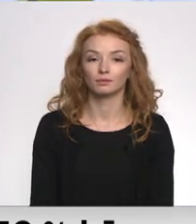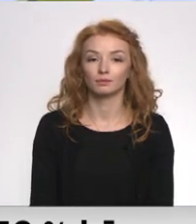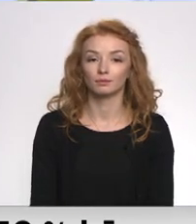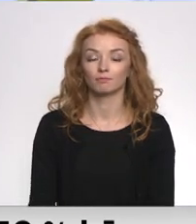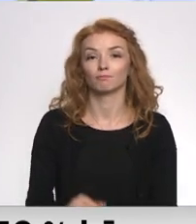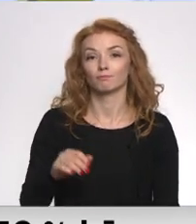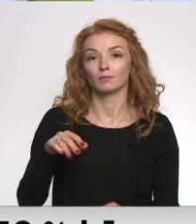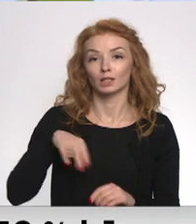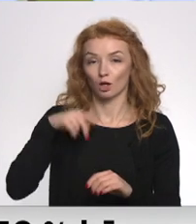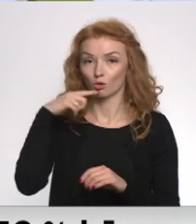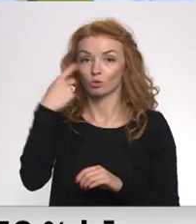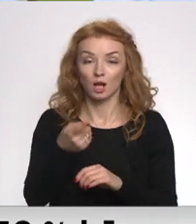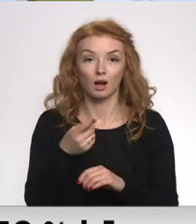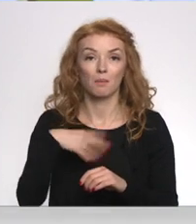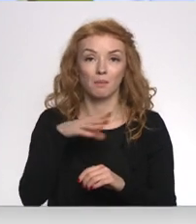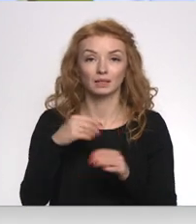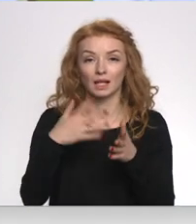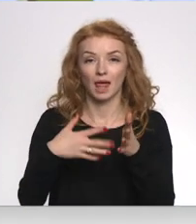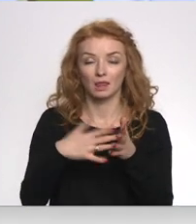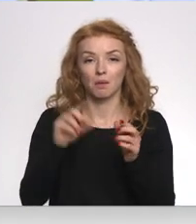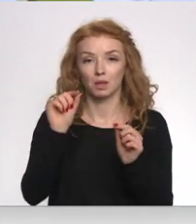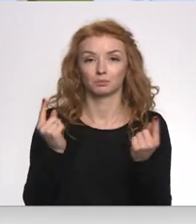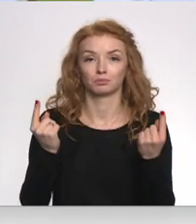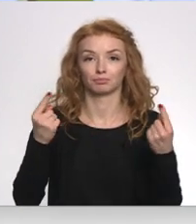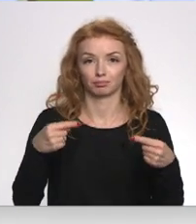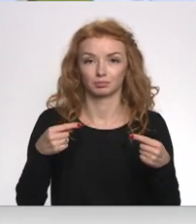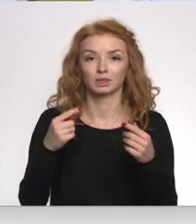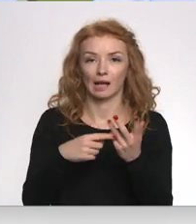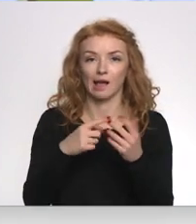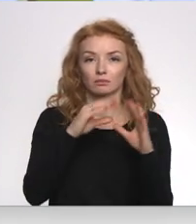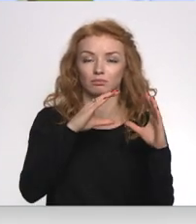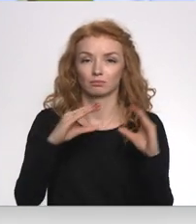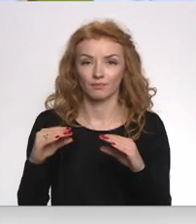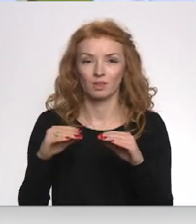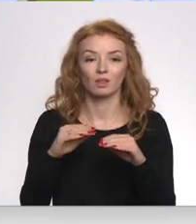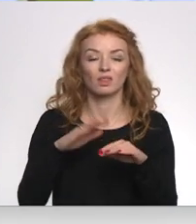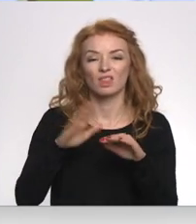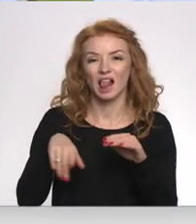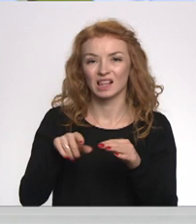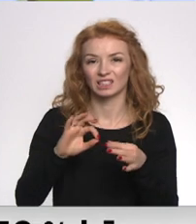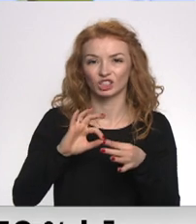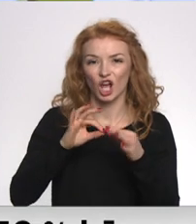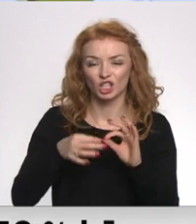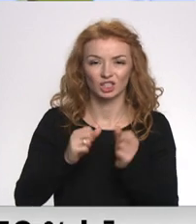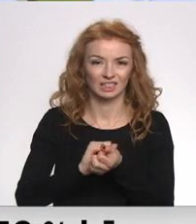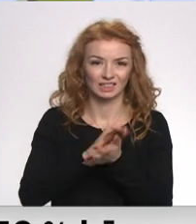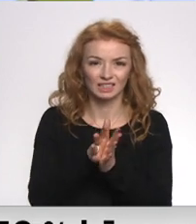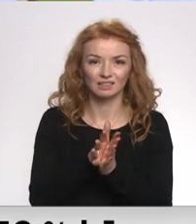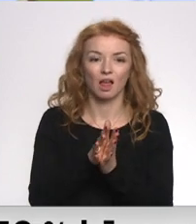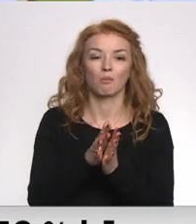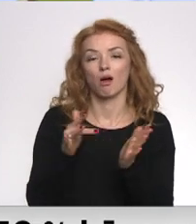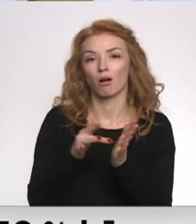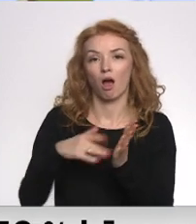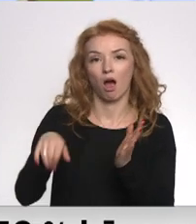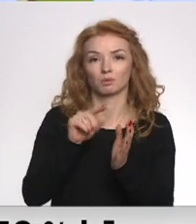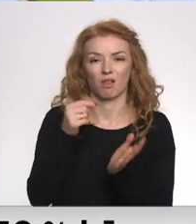Mēs rēķinām, kad maz rusiņi ir krities, tas skaits, ja? Iespējams, tā sarežģītā sistēma, visi kādu, kāds ir